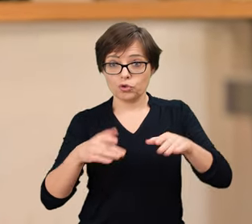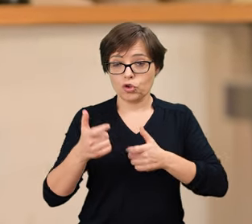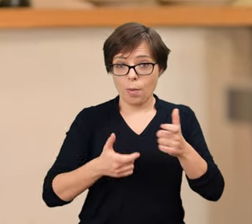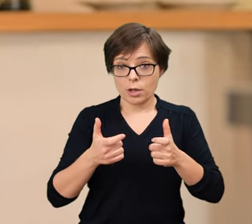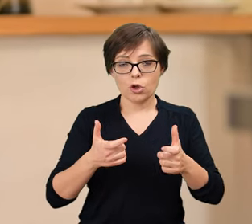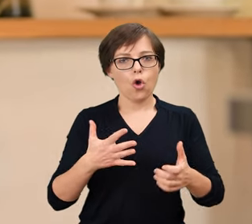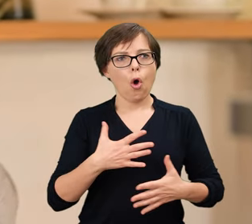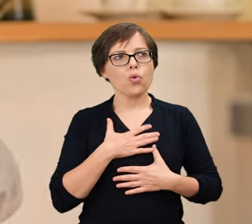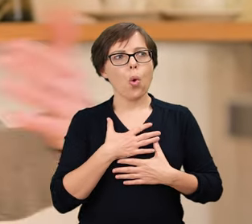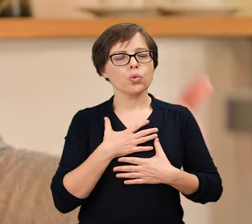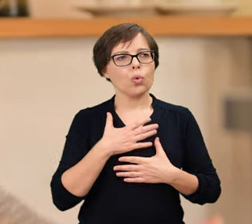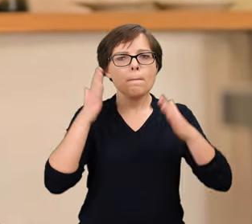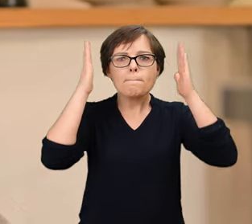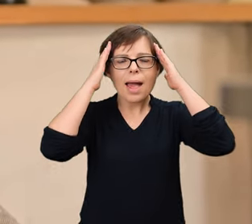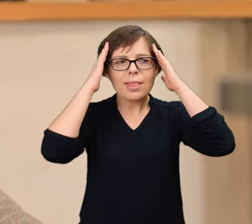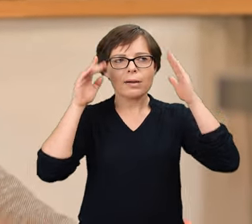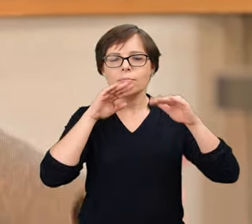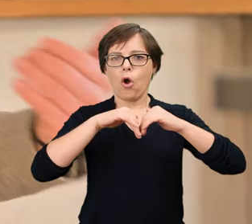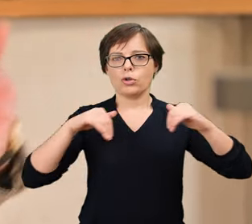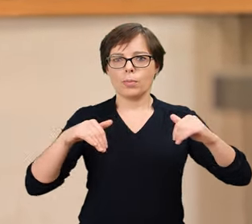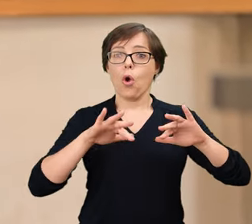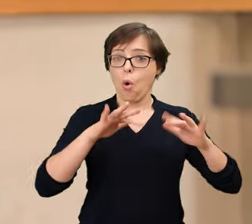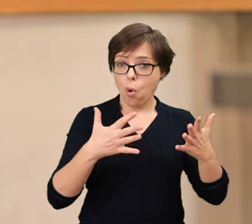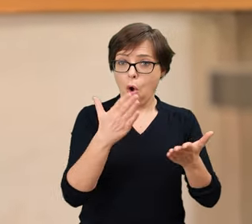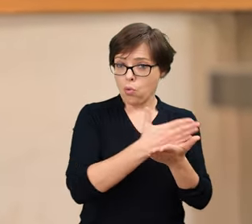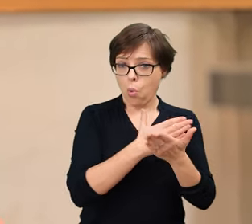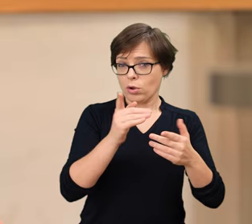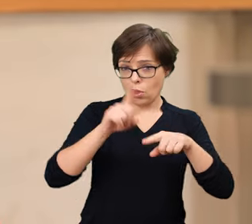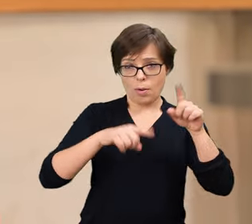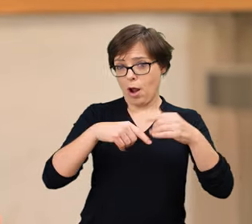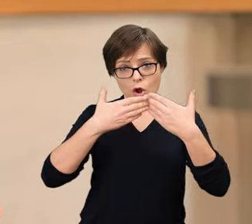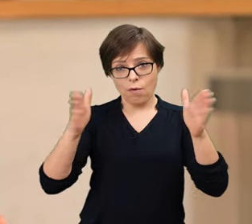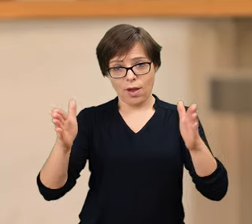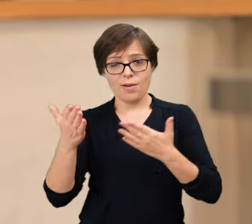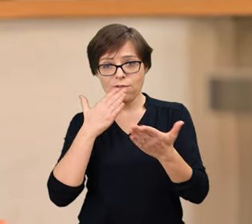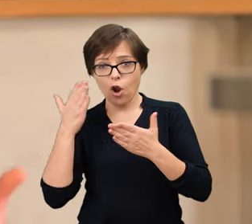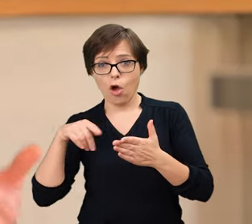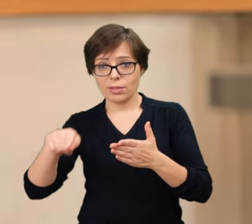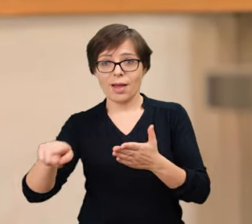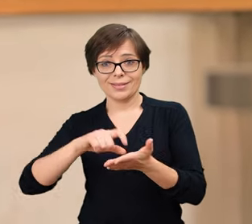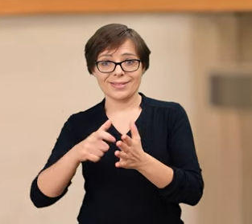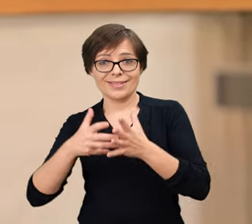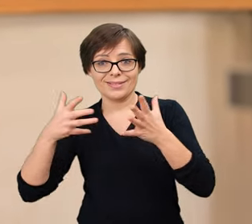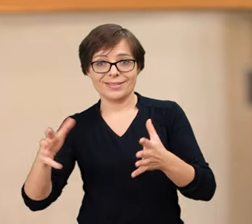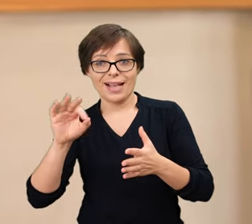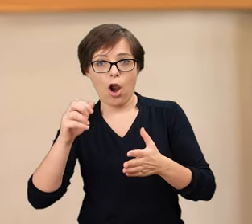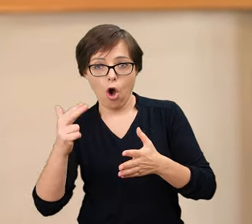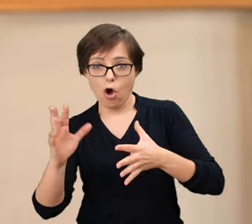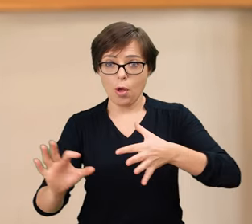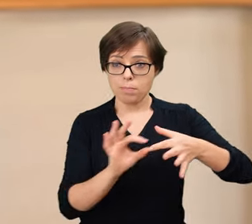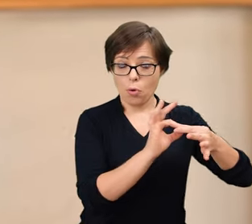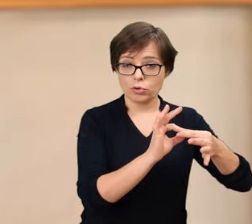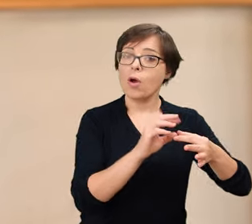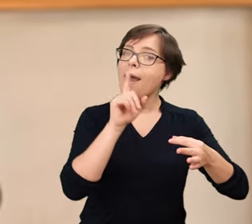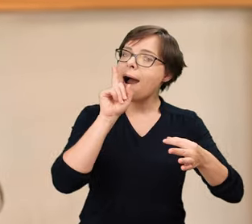je. Czyli kuchnia jest otwarta, stała się aneksem salonu, ale jednocześnie jest odrębną przestrzenią